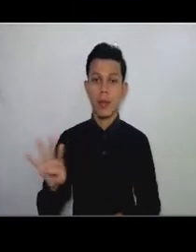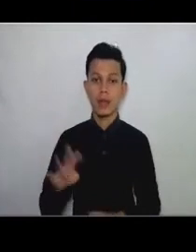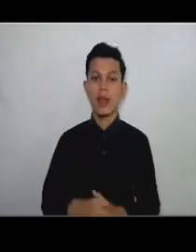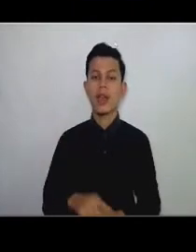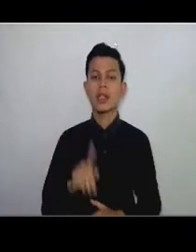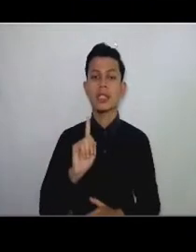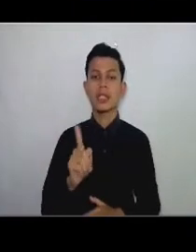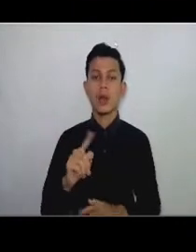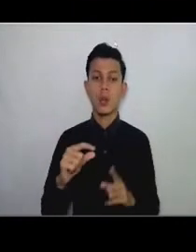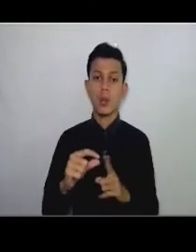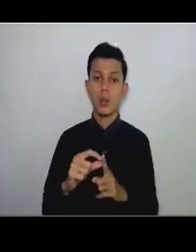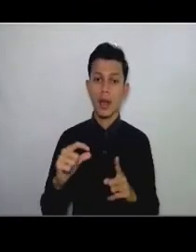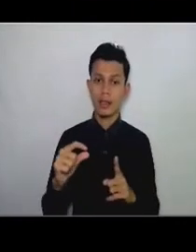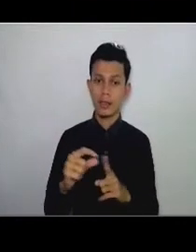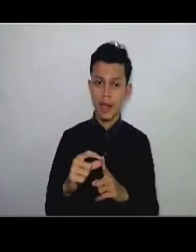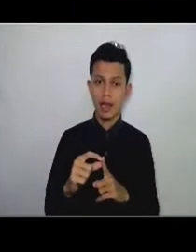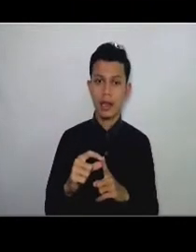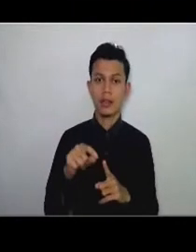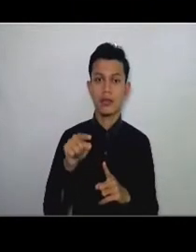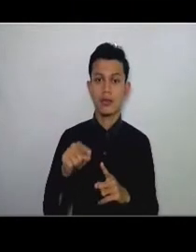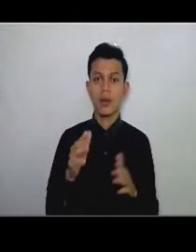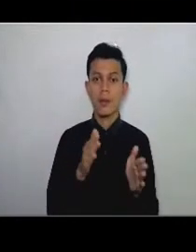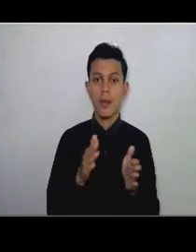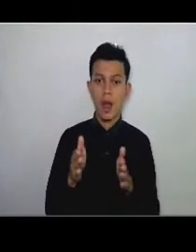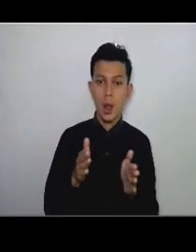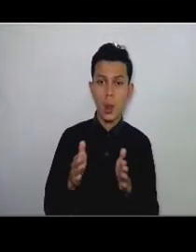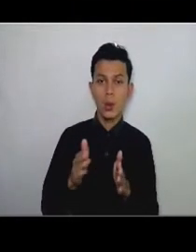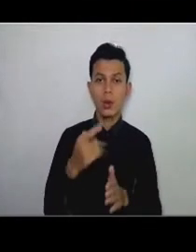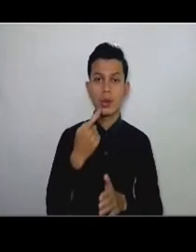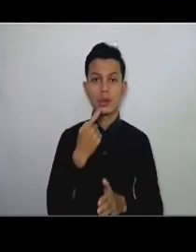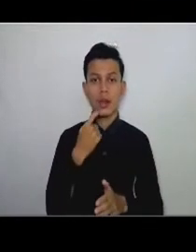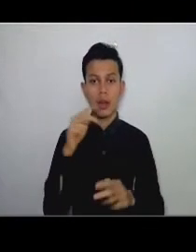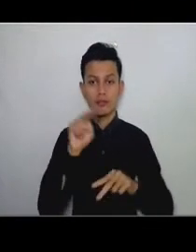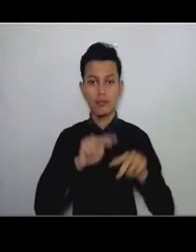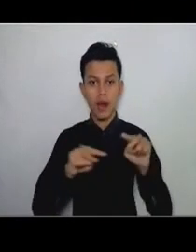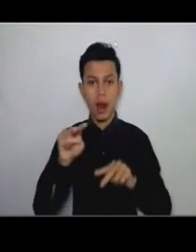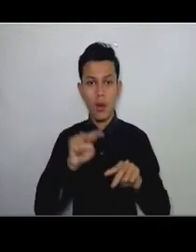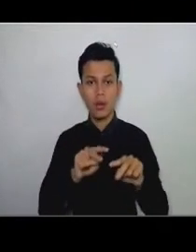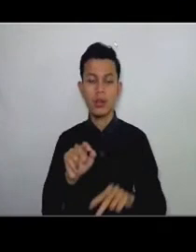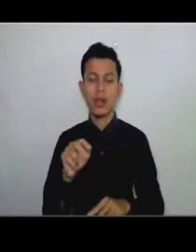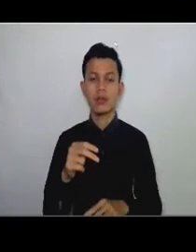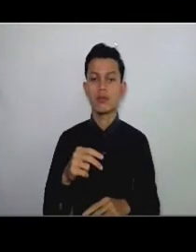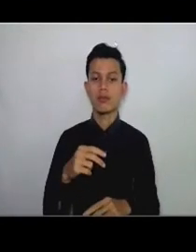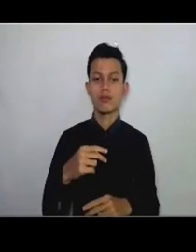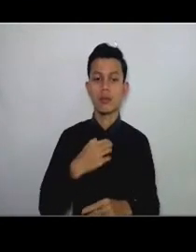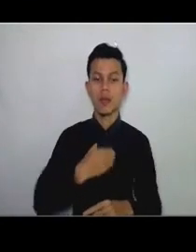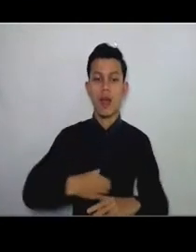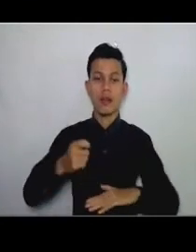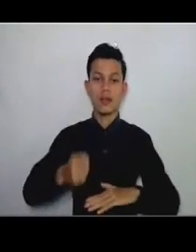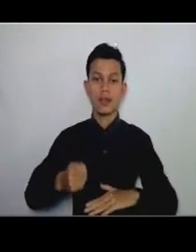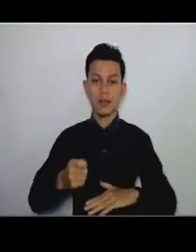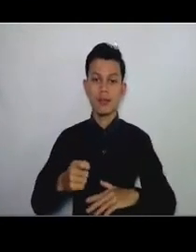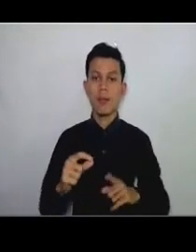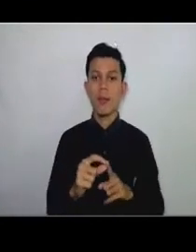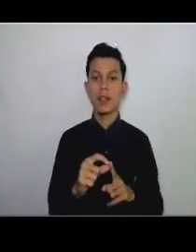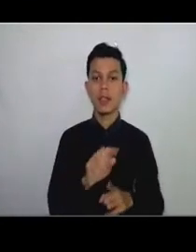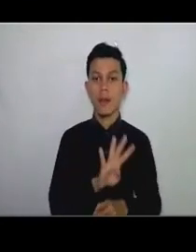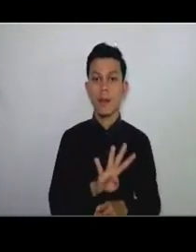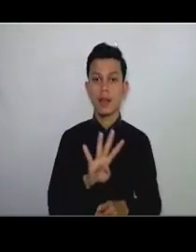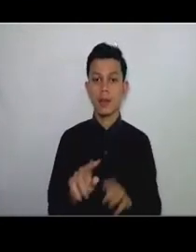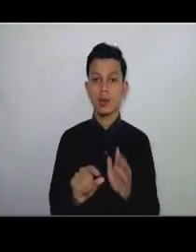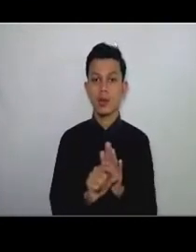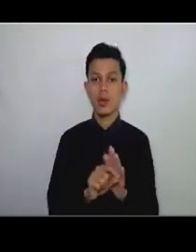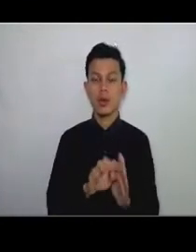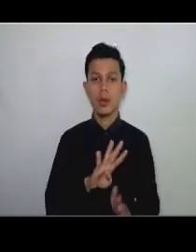satu pasal pada bagian tebut yang mengatur mengenai pengawasan terhadap hakim konstitusi yaitu pasal 44 undang-undang